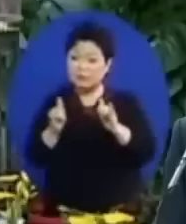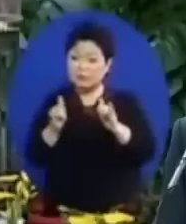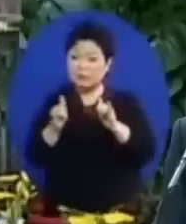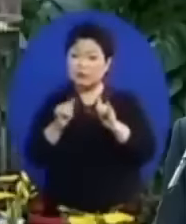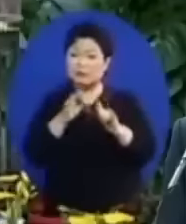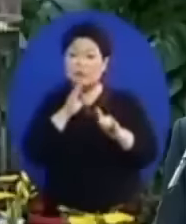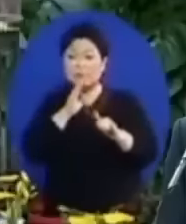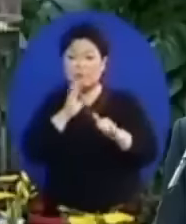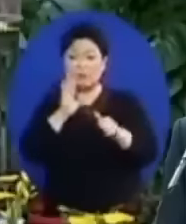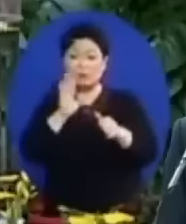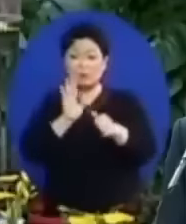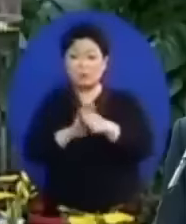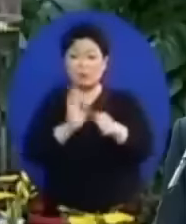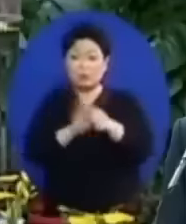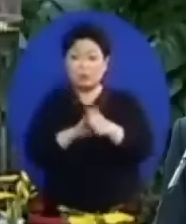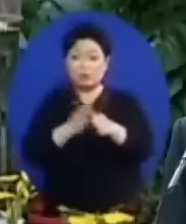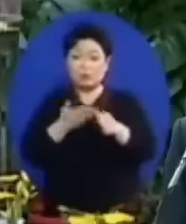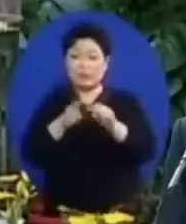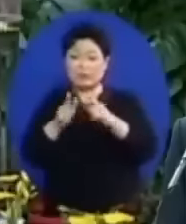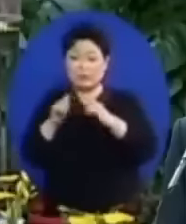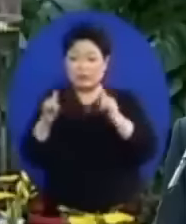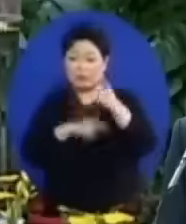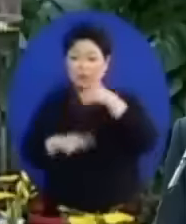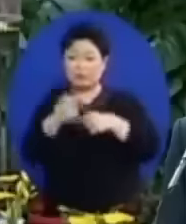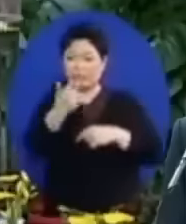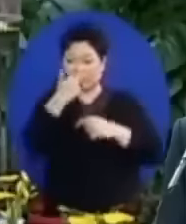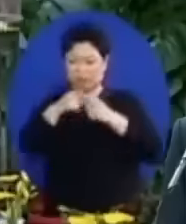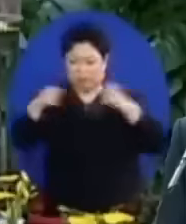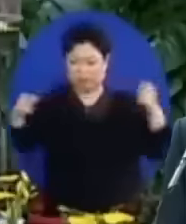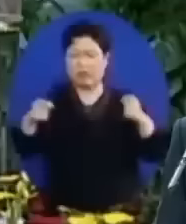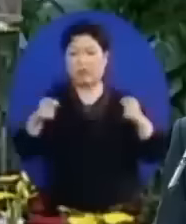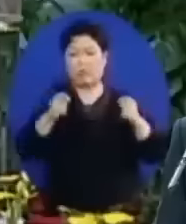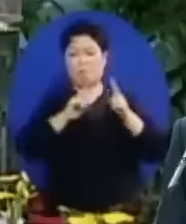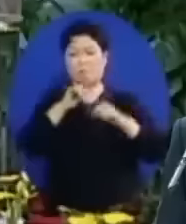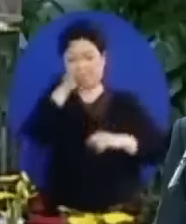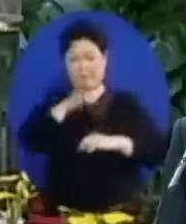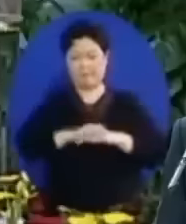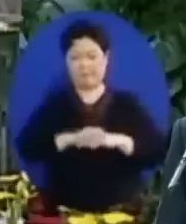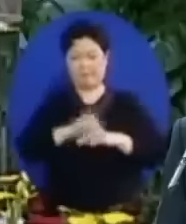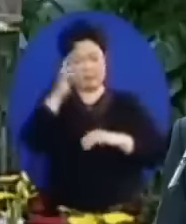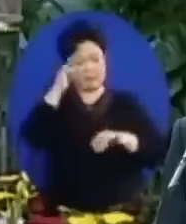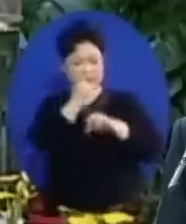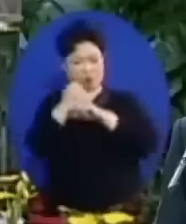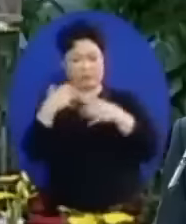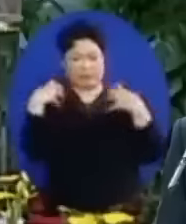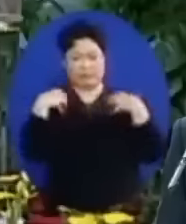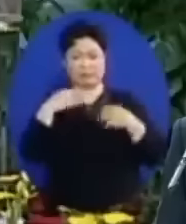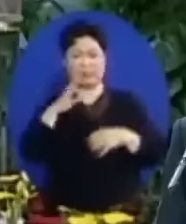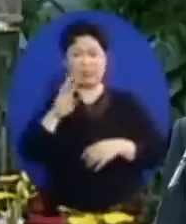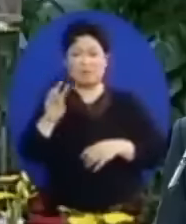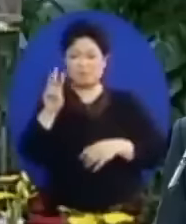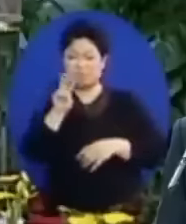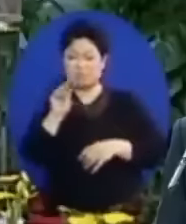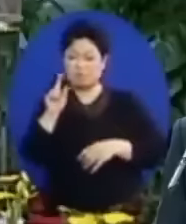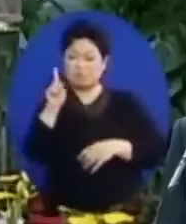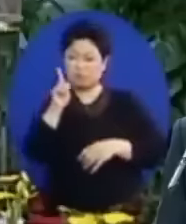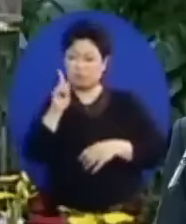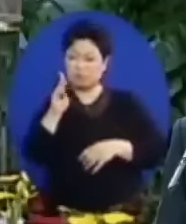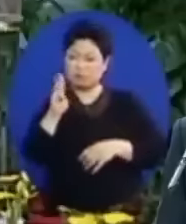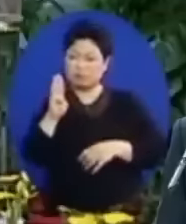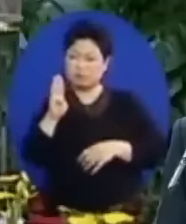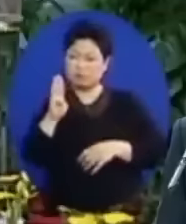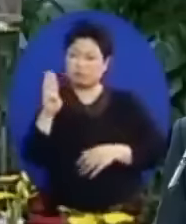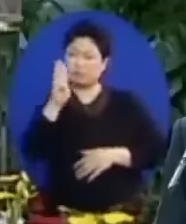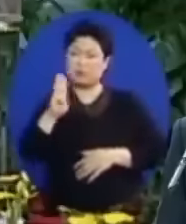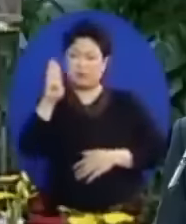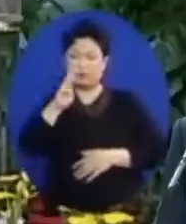사람들 비해 수명이 훨씬 더 길다는 결론을 내렸습니다. 그 연구의 책임자인 브라운 교수는 다른 사람을 돕는